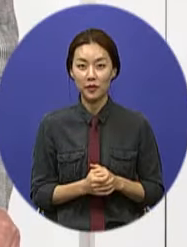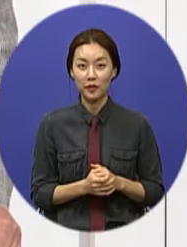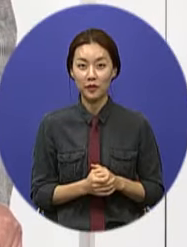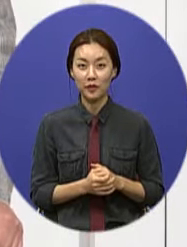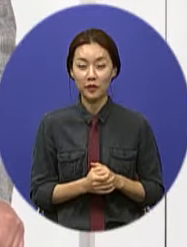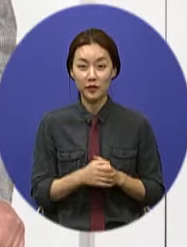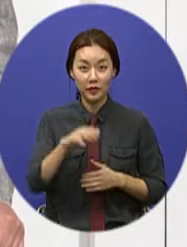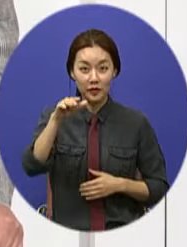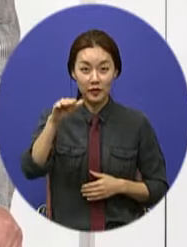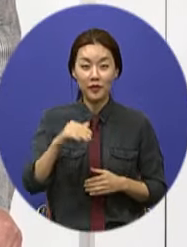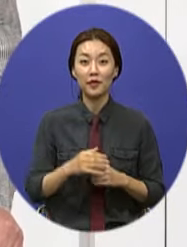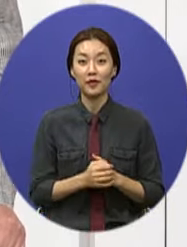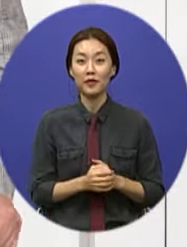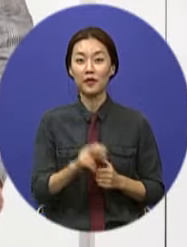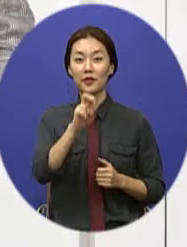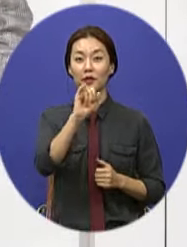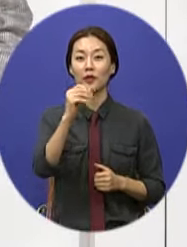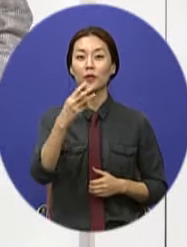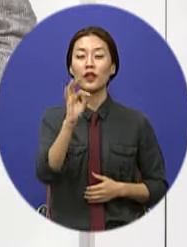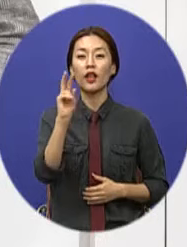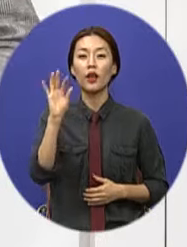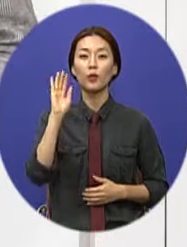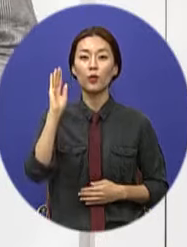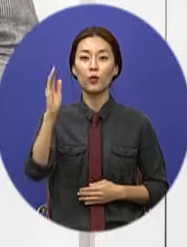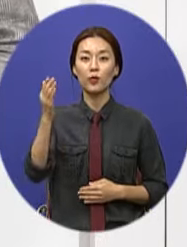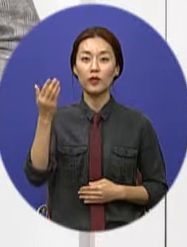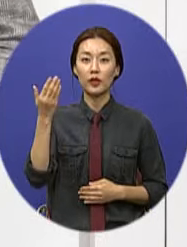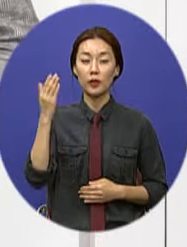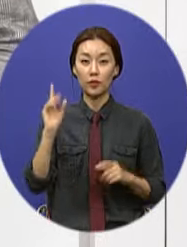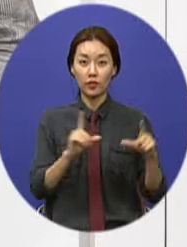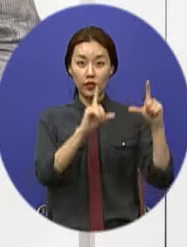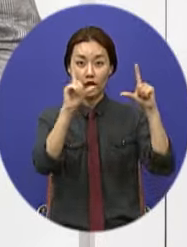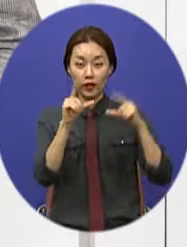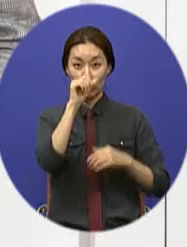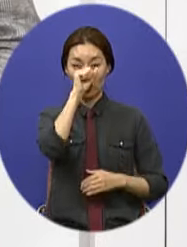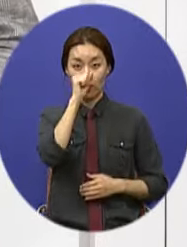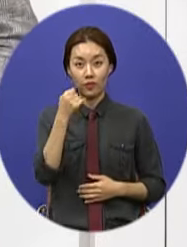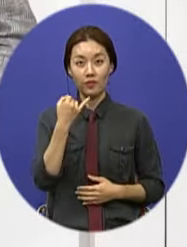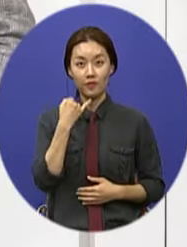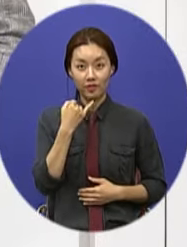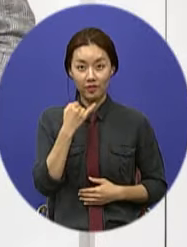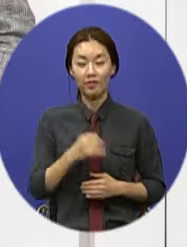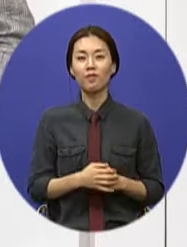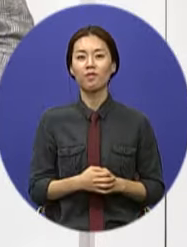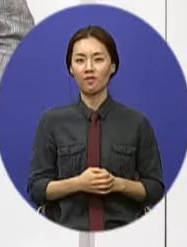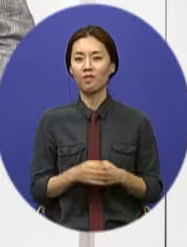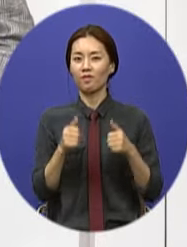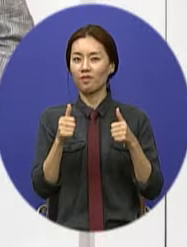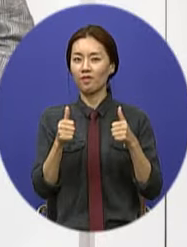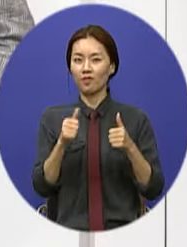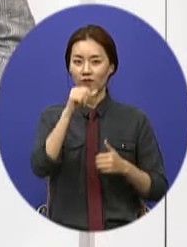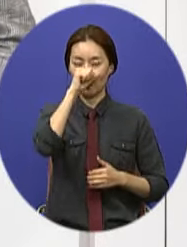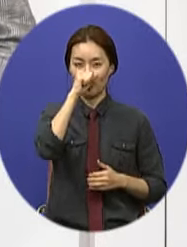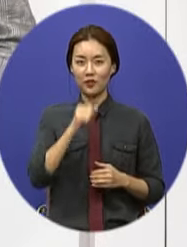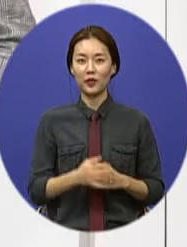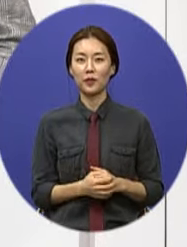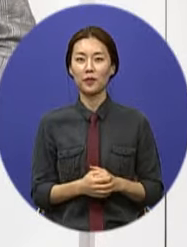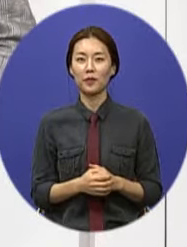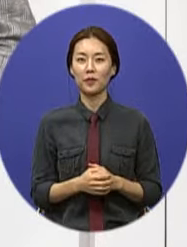어머니요. 네. 미량이 요새 뭐 살기가 좋습니까? 어떻습니까? 예, 살기 참 좋지.